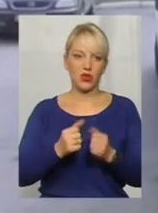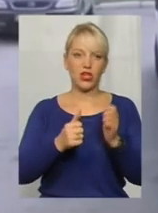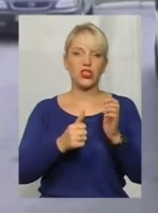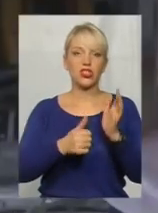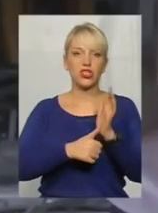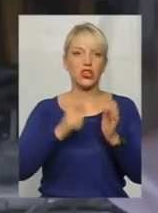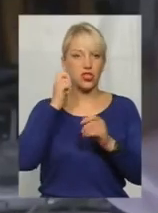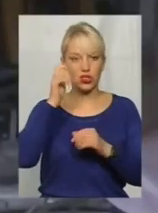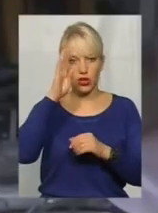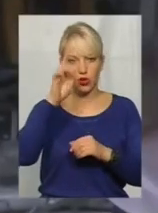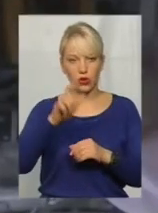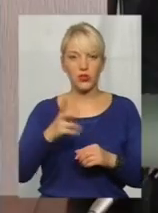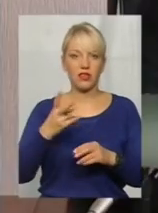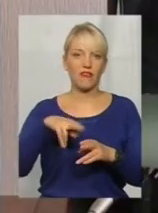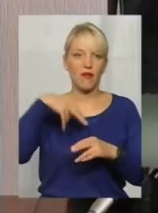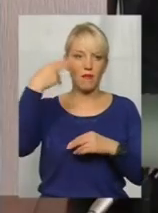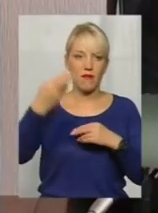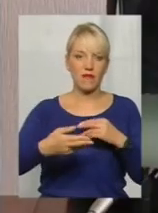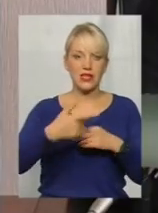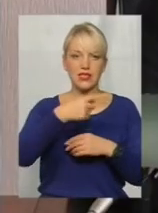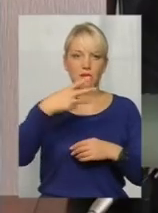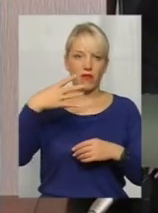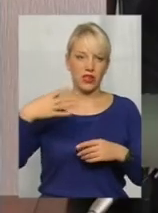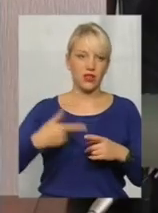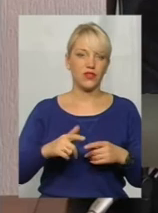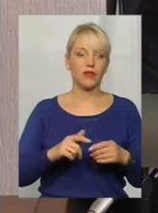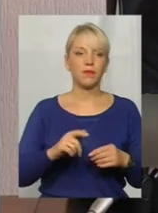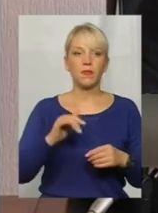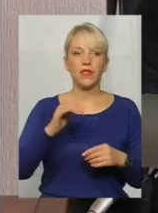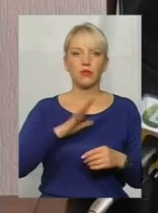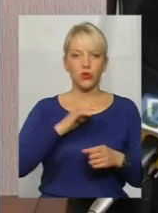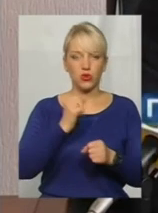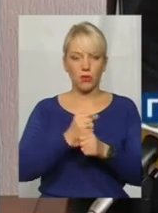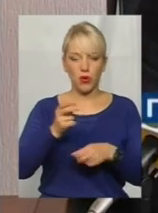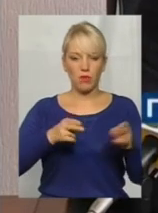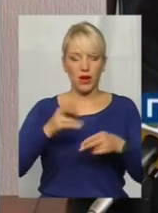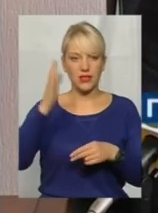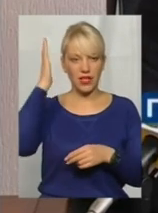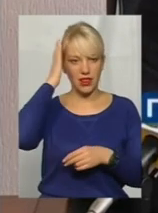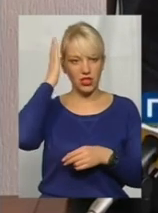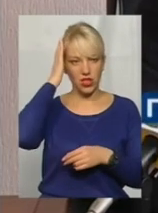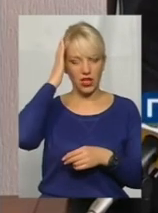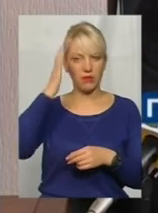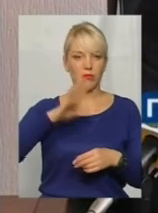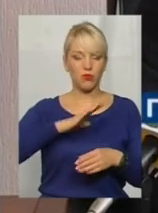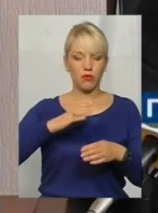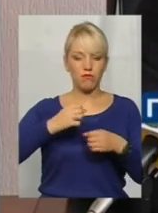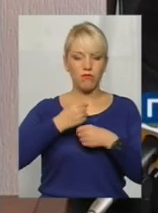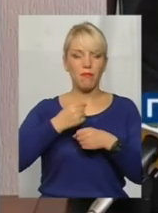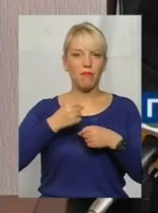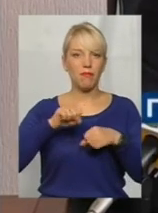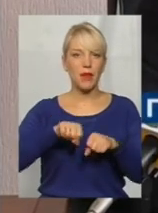із вікна багатоповерхівки. Там велика була зроблена операція на черепі, там переломи дуже